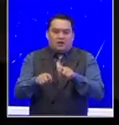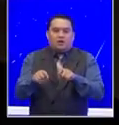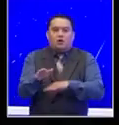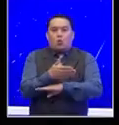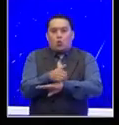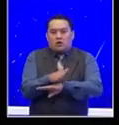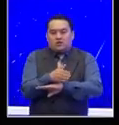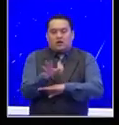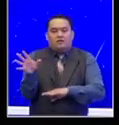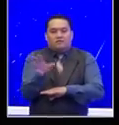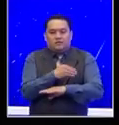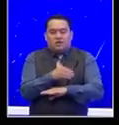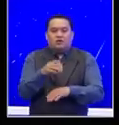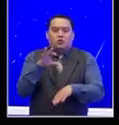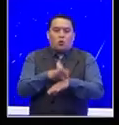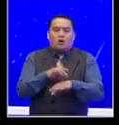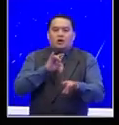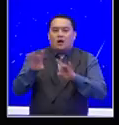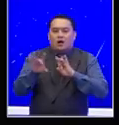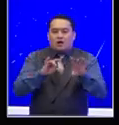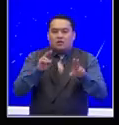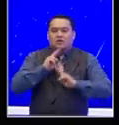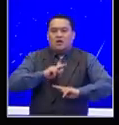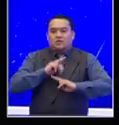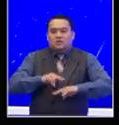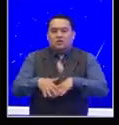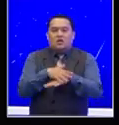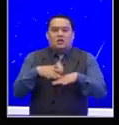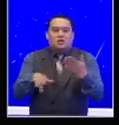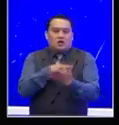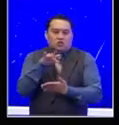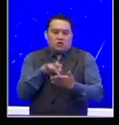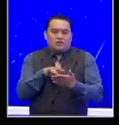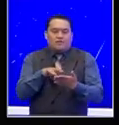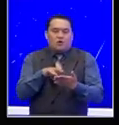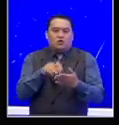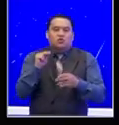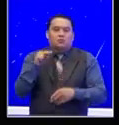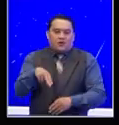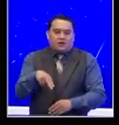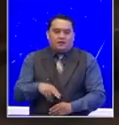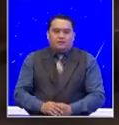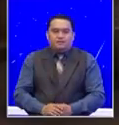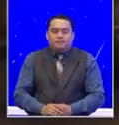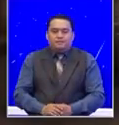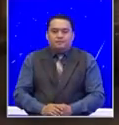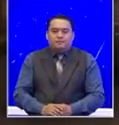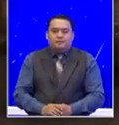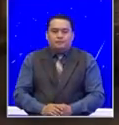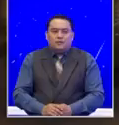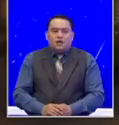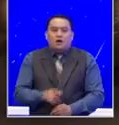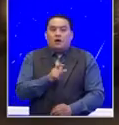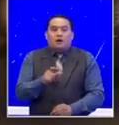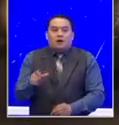будет продолжено в целях разъяснения населению города о чрезвычайном положении. В свое оправдание